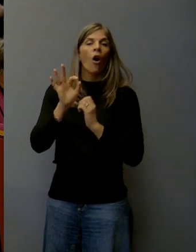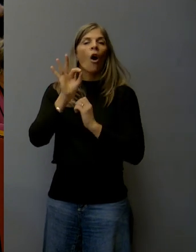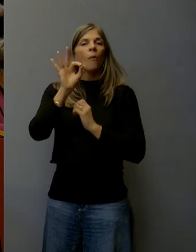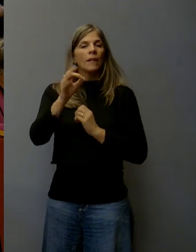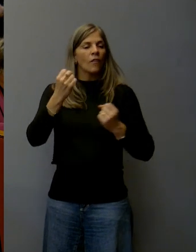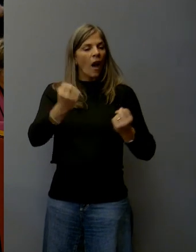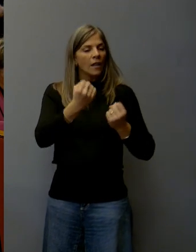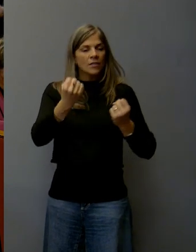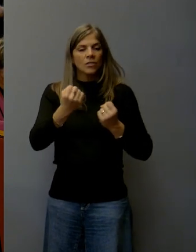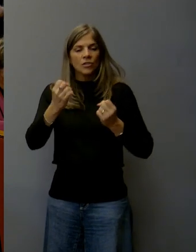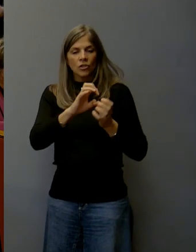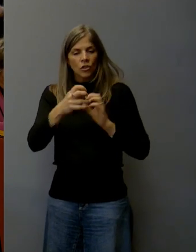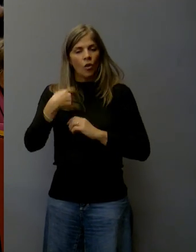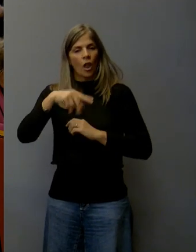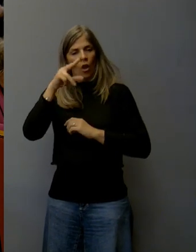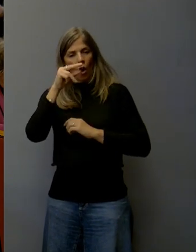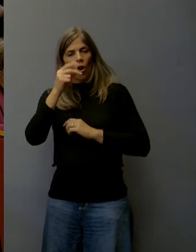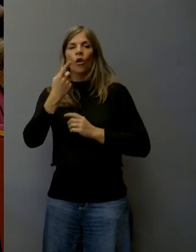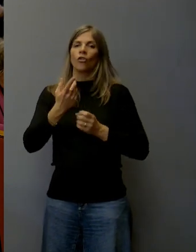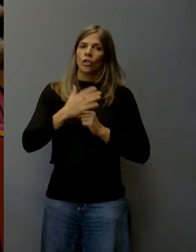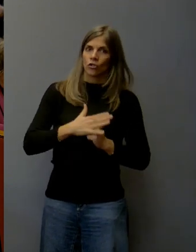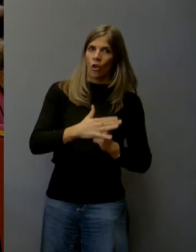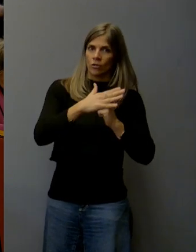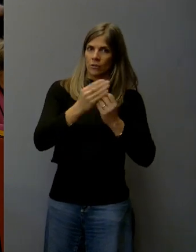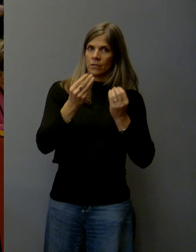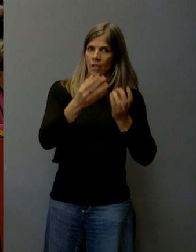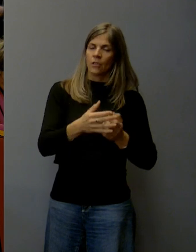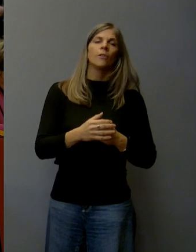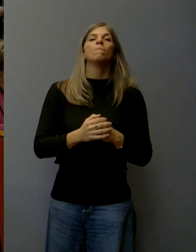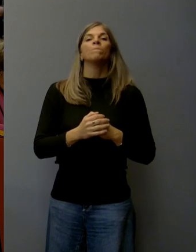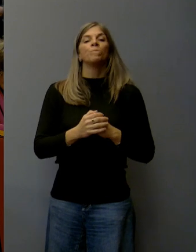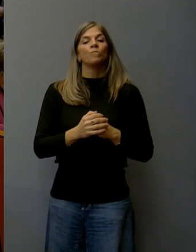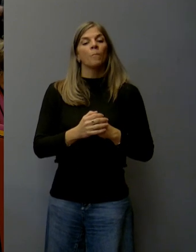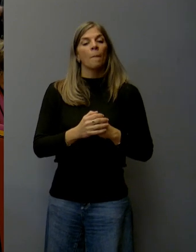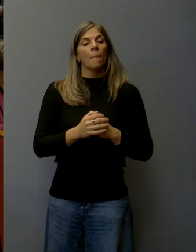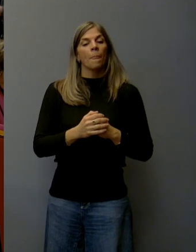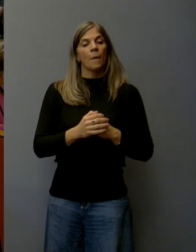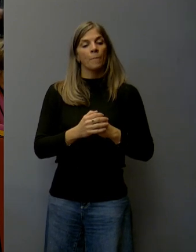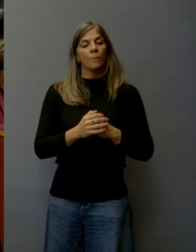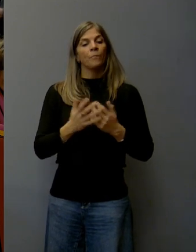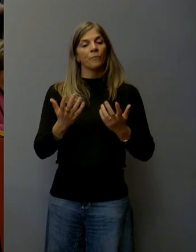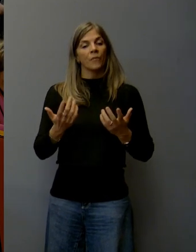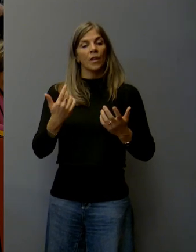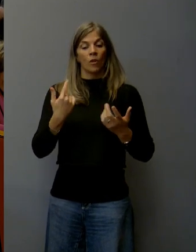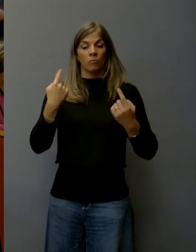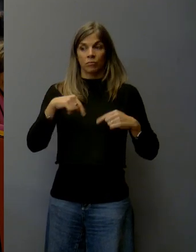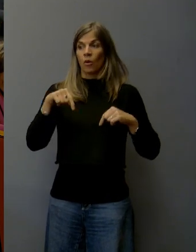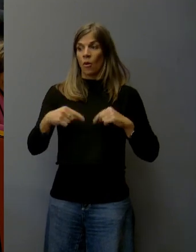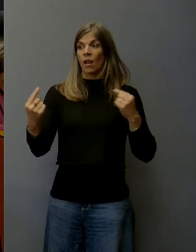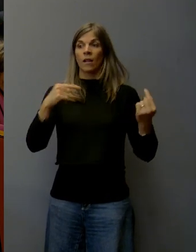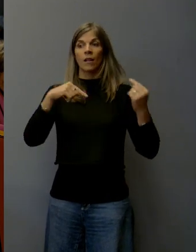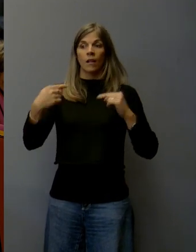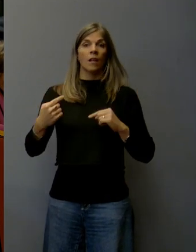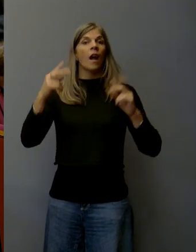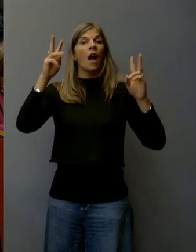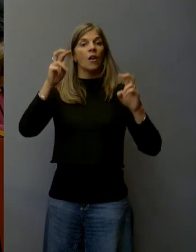azione di formazione di aggregazione integrazione Allora credo che questo Cioè Visto che stiamo discutendo di bilancio Questa è l'occasione